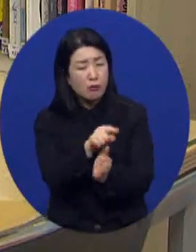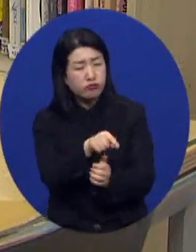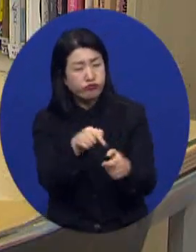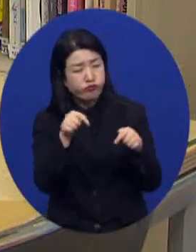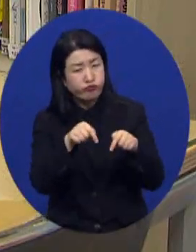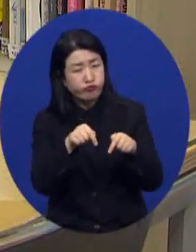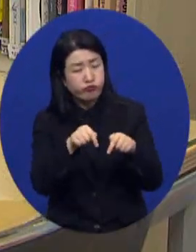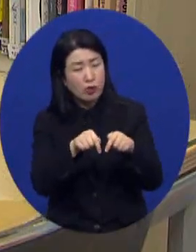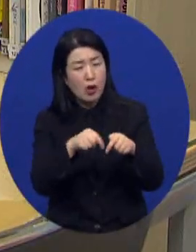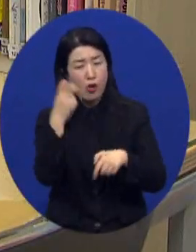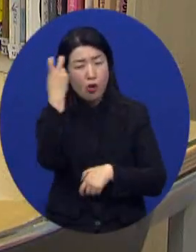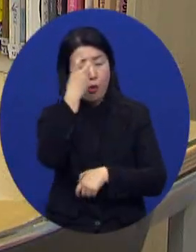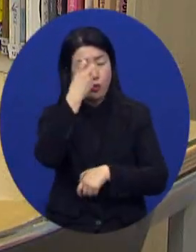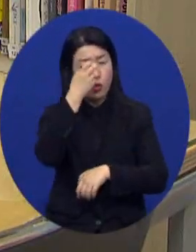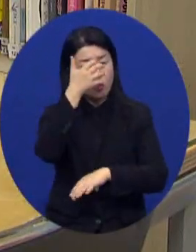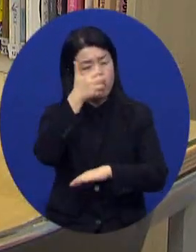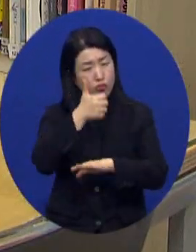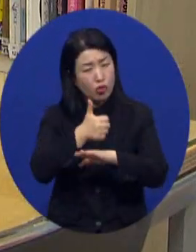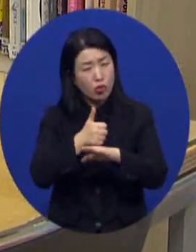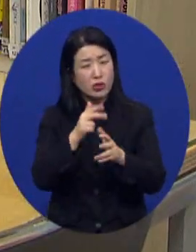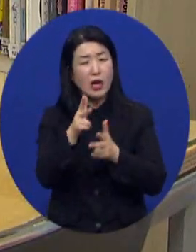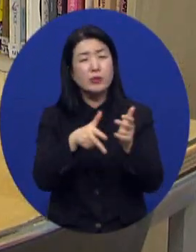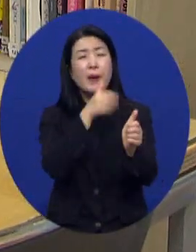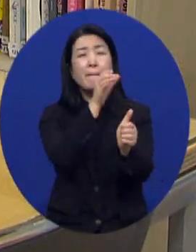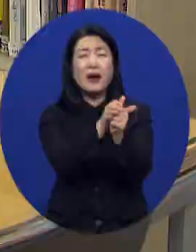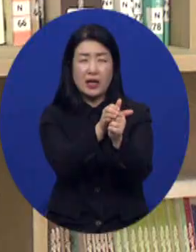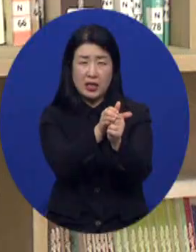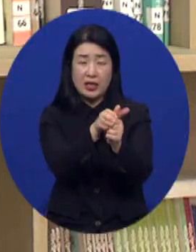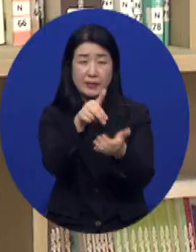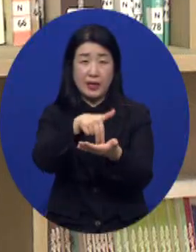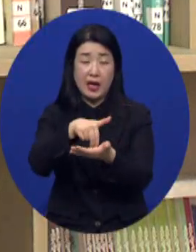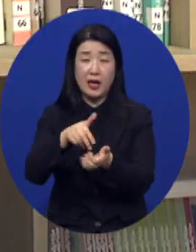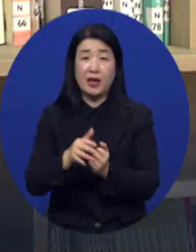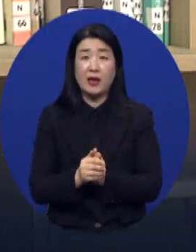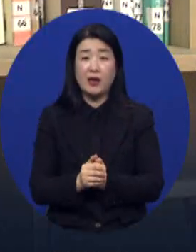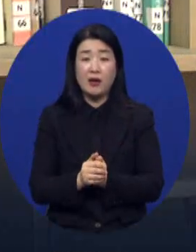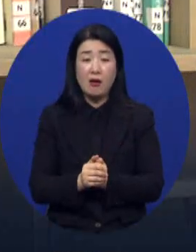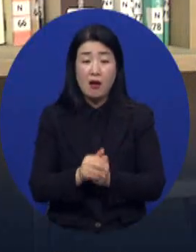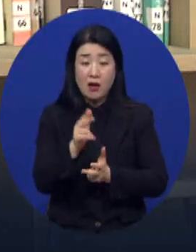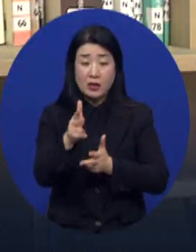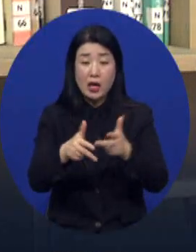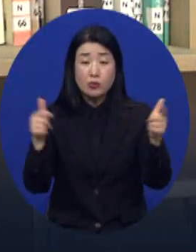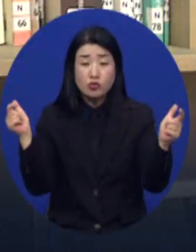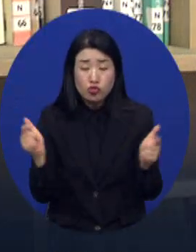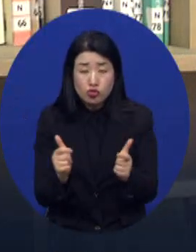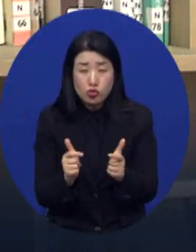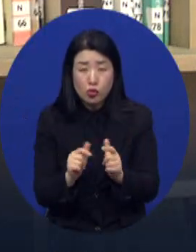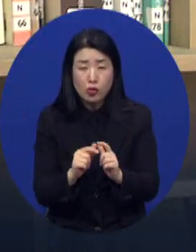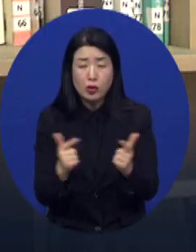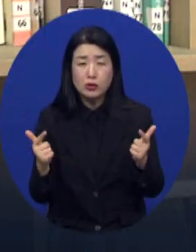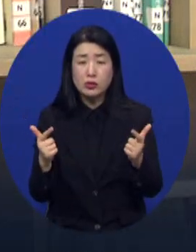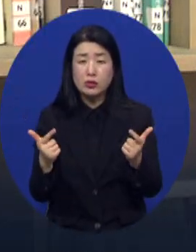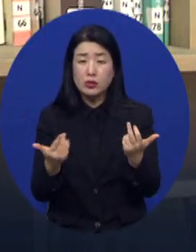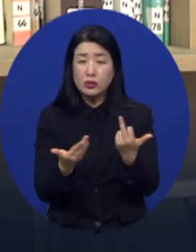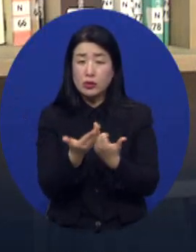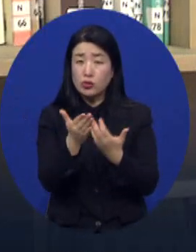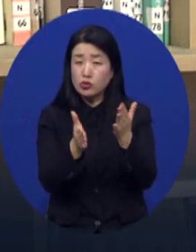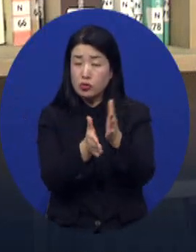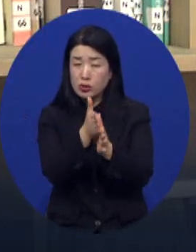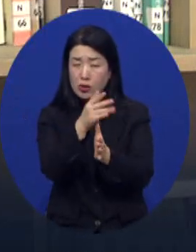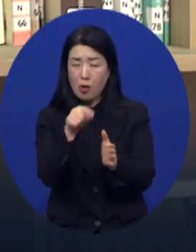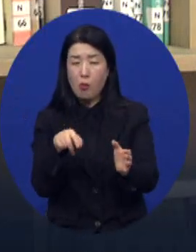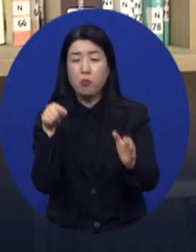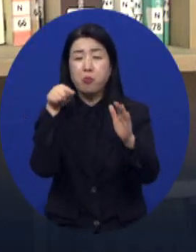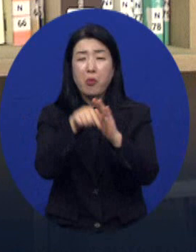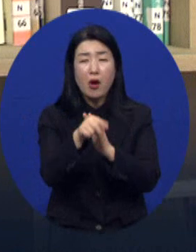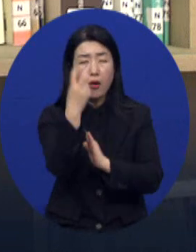트고 검토는 사업자에게 맡겨 놓았기 때문입니다 사업을 축소하거나 약속을 어울리려고 해도 제주시가 관리감독을